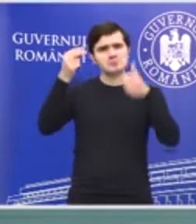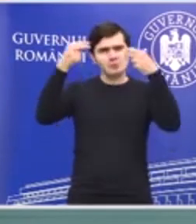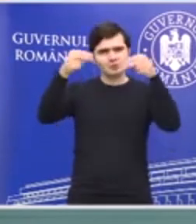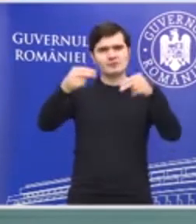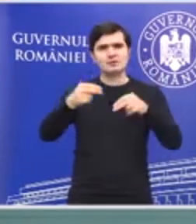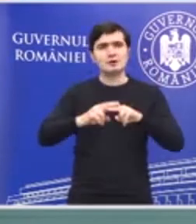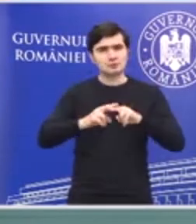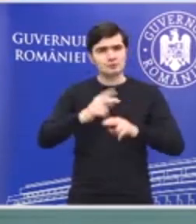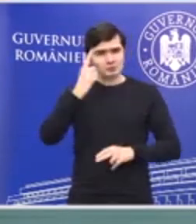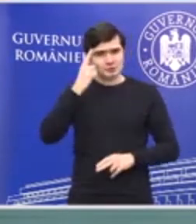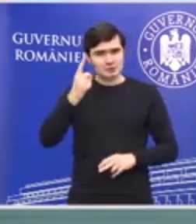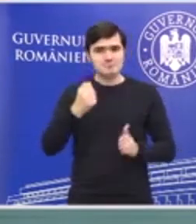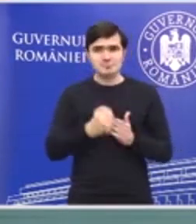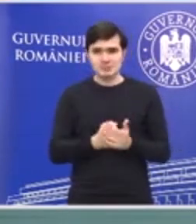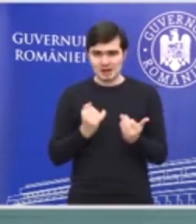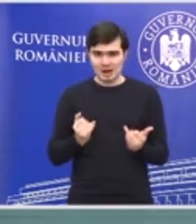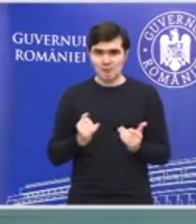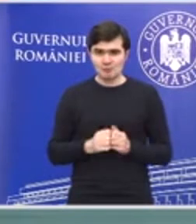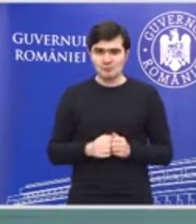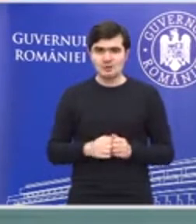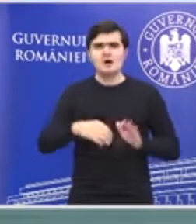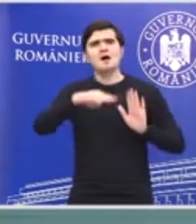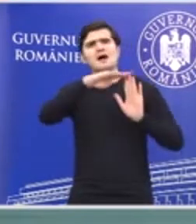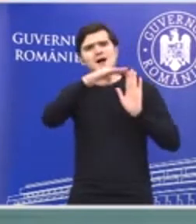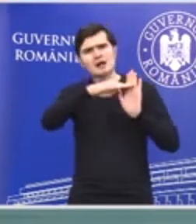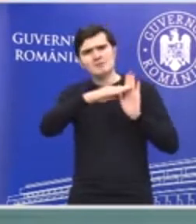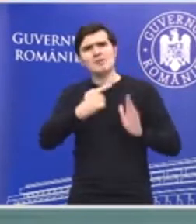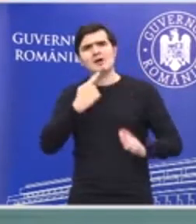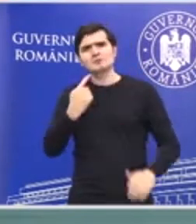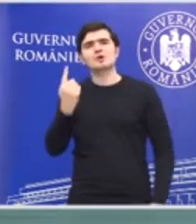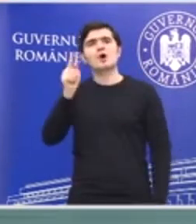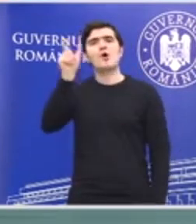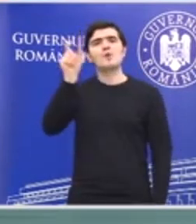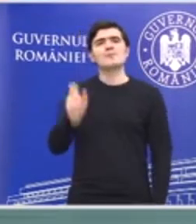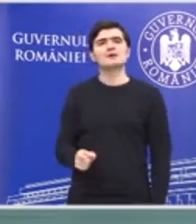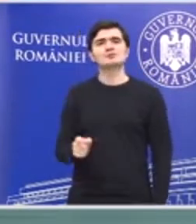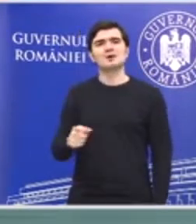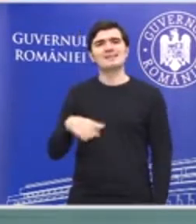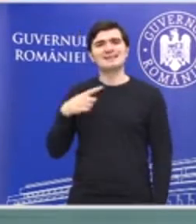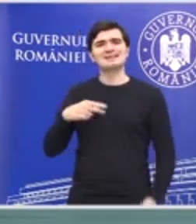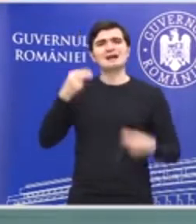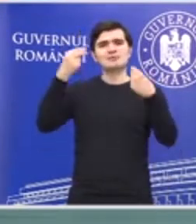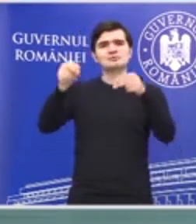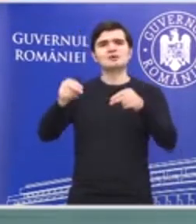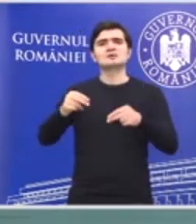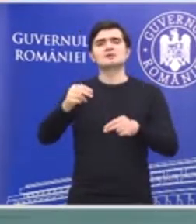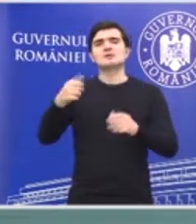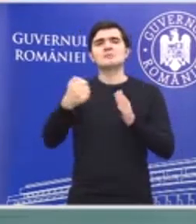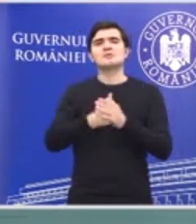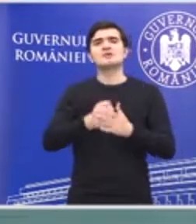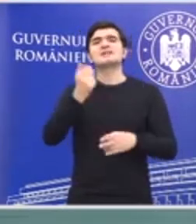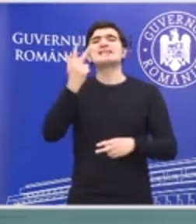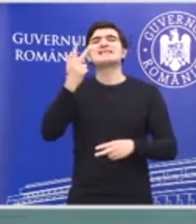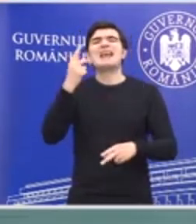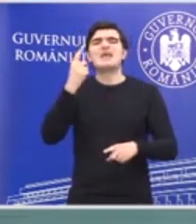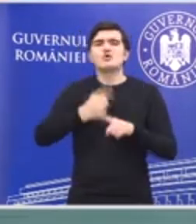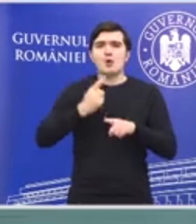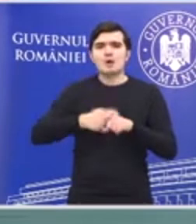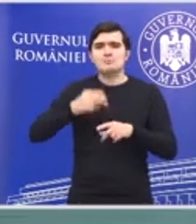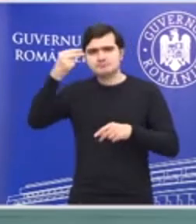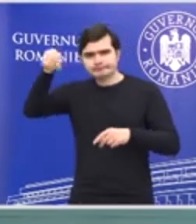la acest moment, regula era că o persoană este notificată de până la 3 ori, după care, dacă